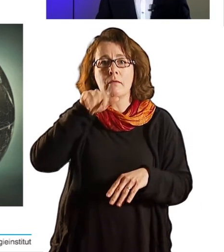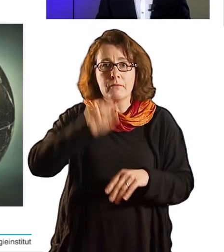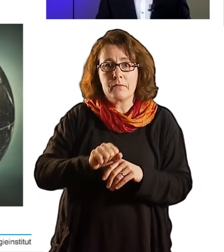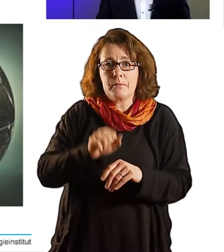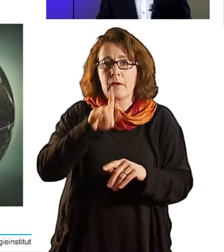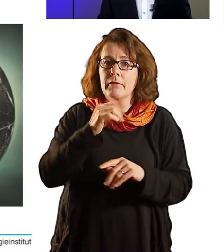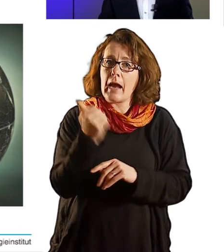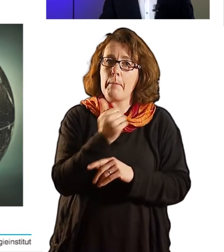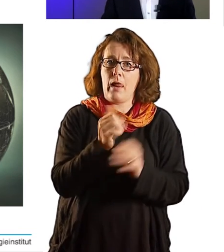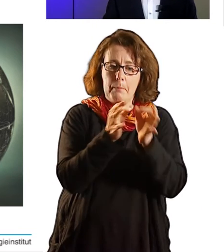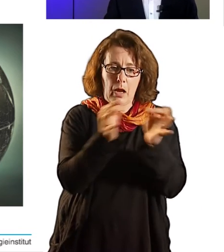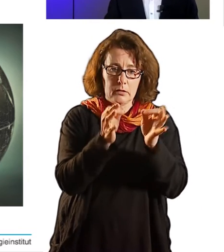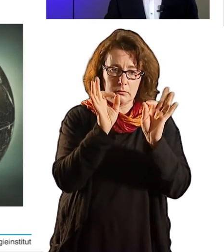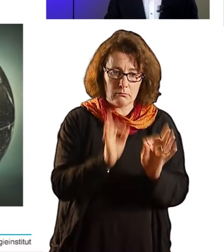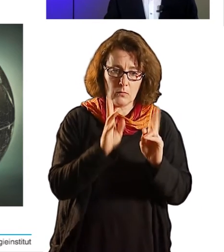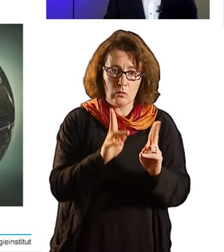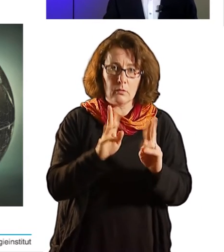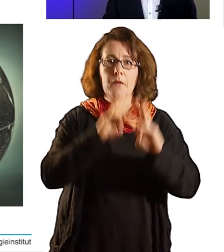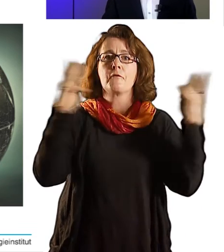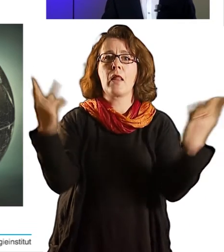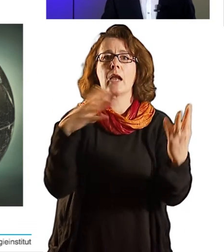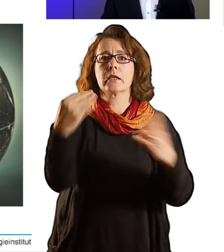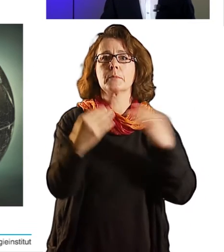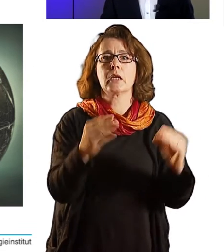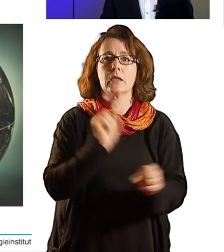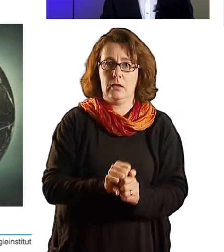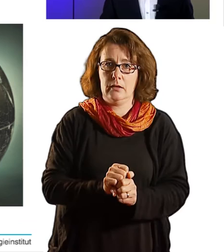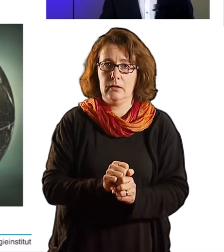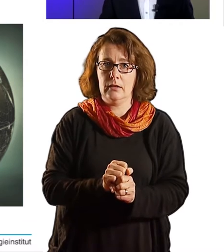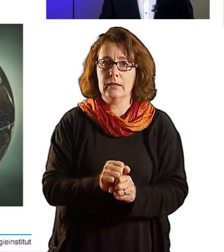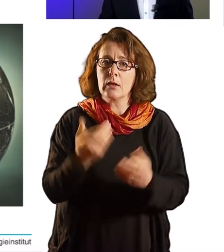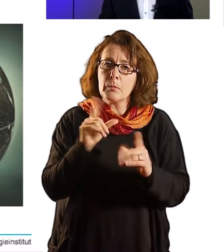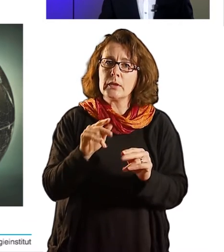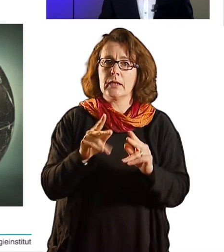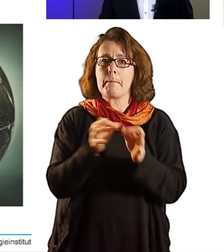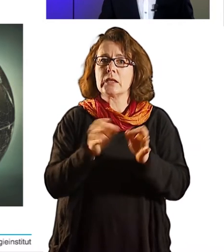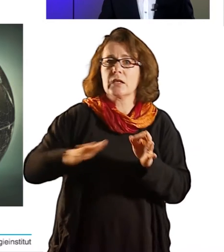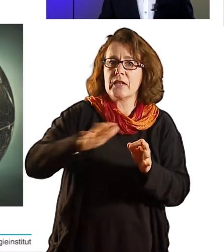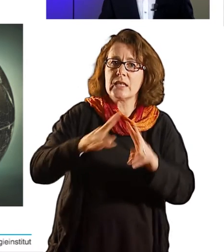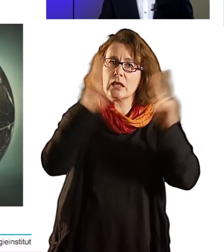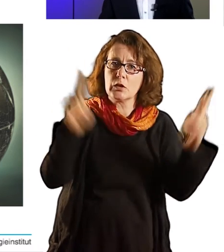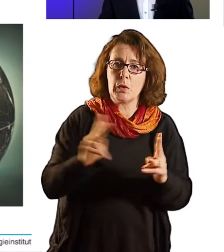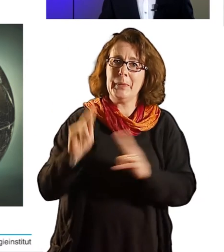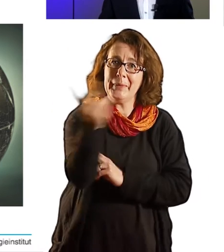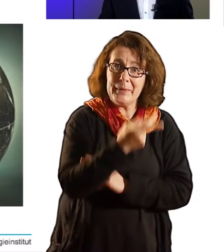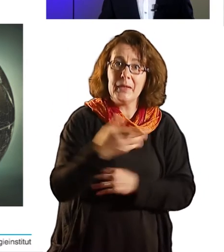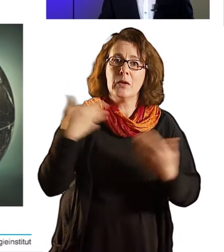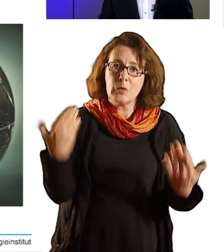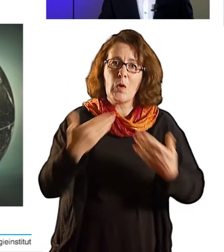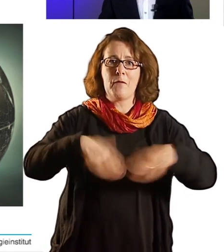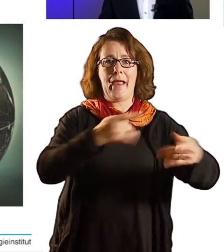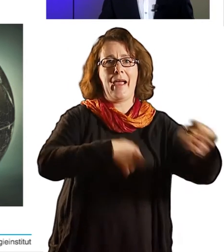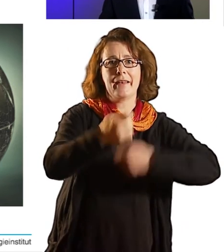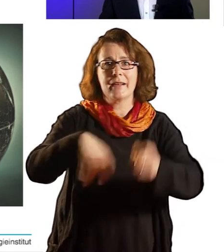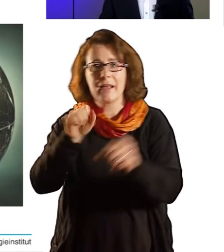gemessene physikalische Größe weltweit akzeptiert werden kann. Durch diese internationale Einheitlichkeit des Messwesens werden Handelshemmnisse abgebaut